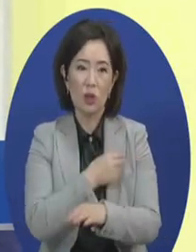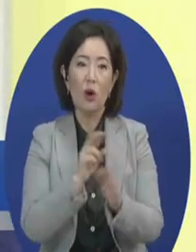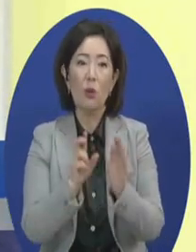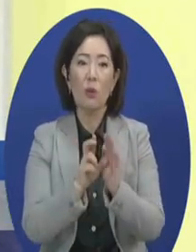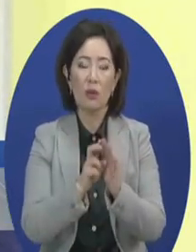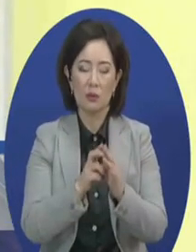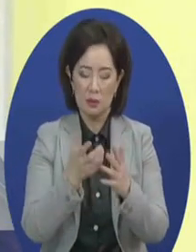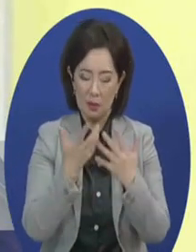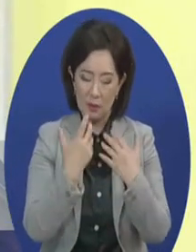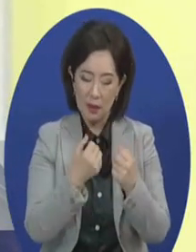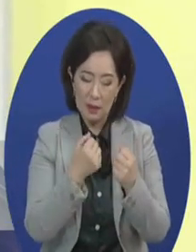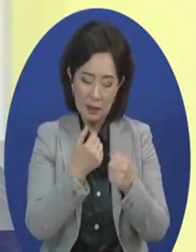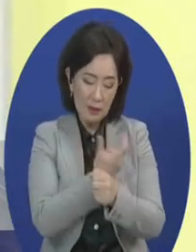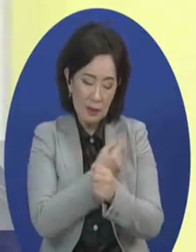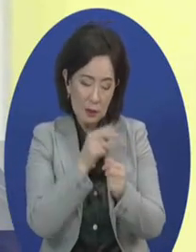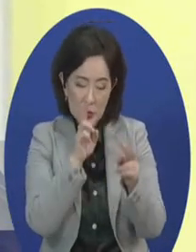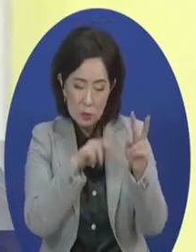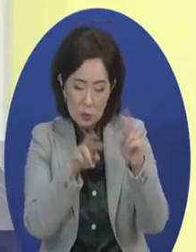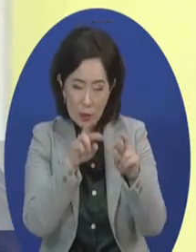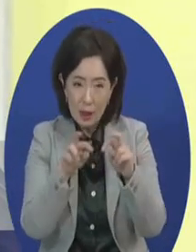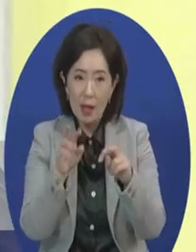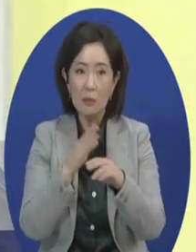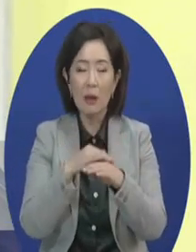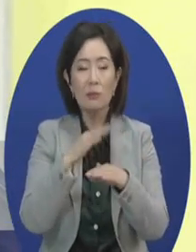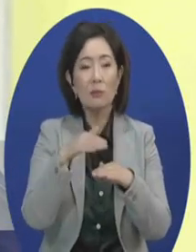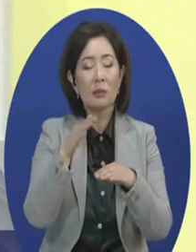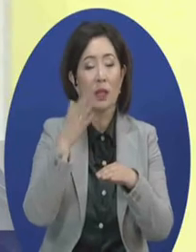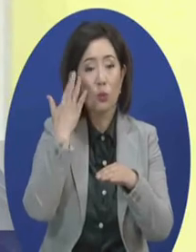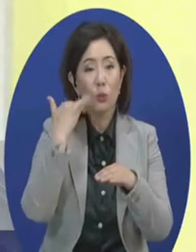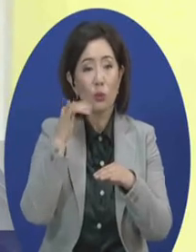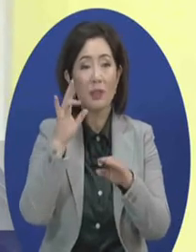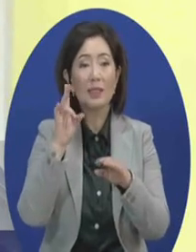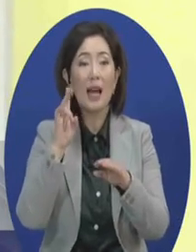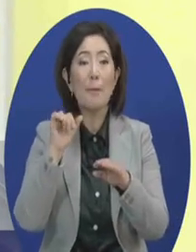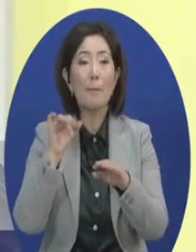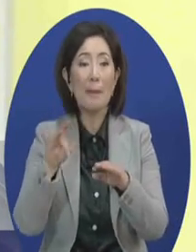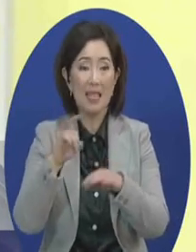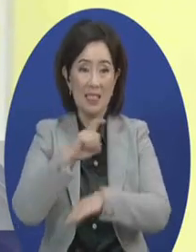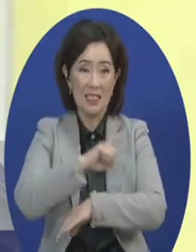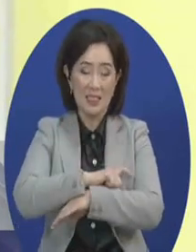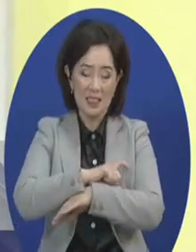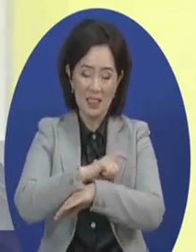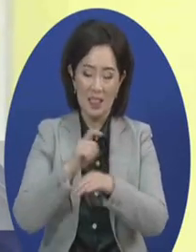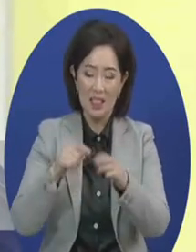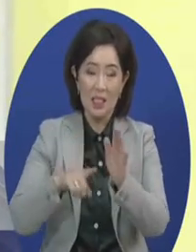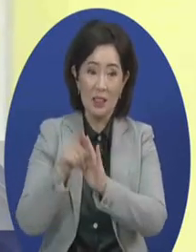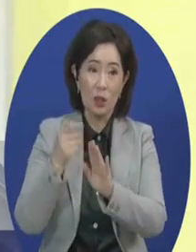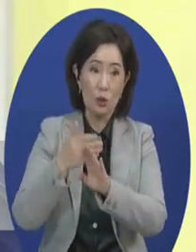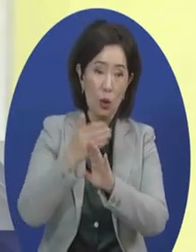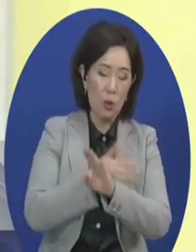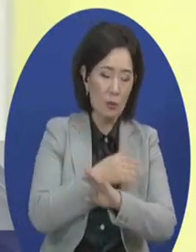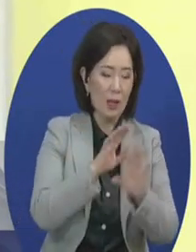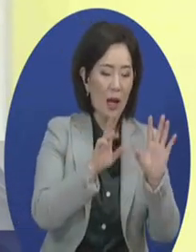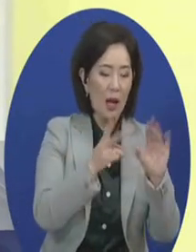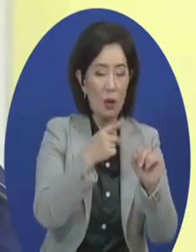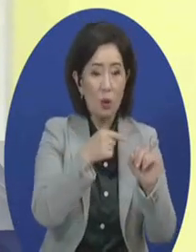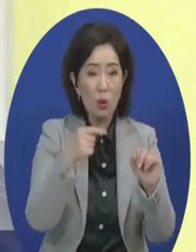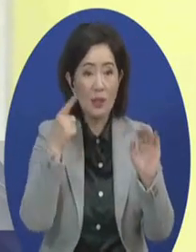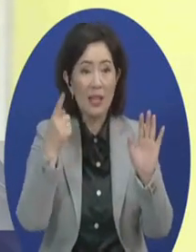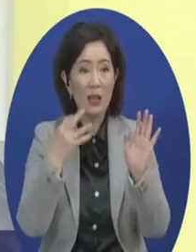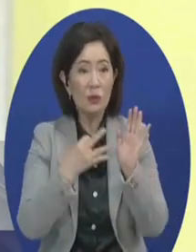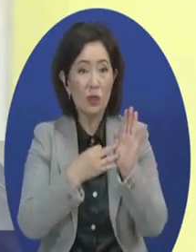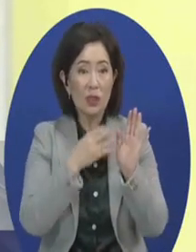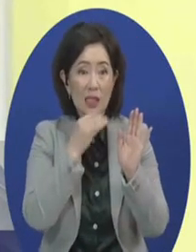нэг би одоо хувилбаруудыг судалж байгаа. Тэгээд энэ намрын хичээлийн шинэ жил эхлэхээс өмнө одоо бид нар ямар ч байсан 12-аас 17